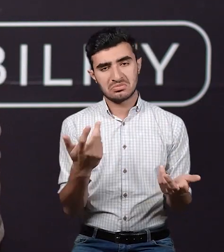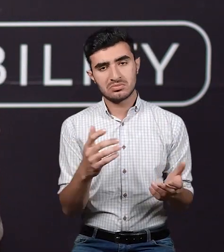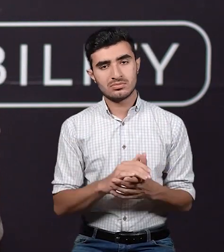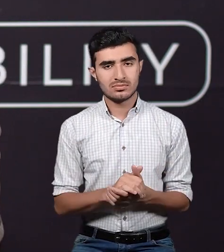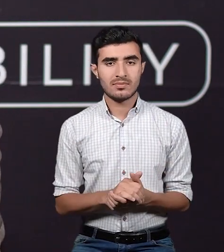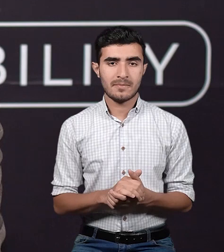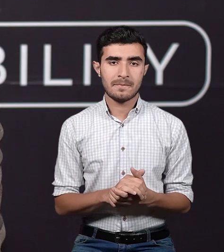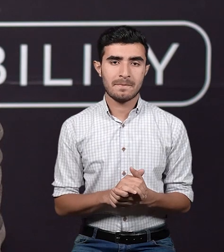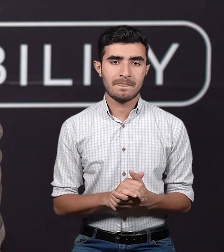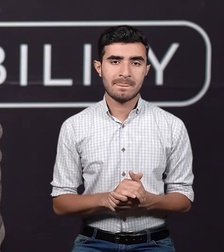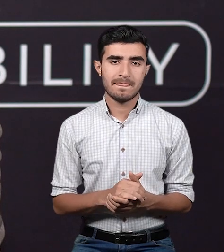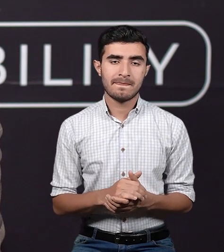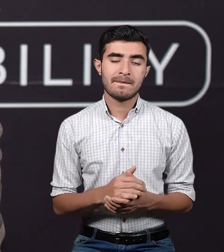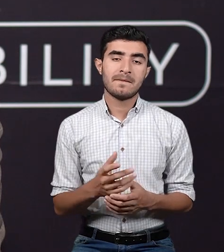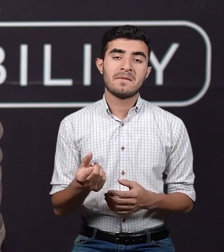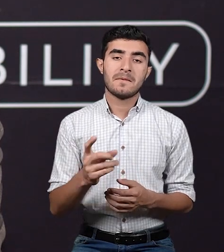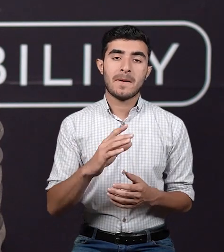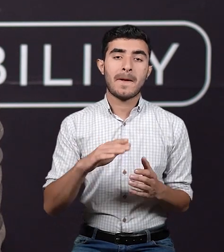ہیں۔